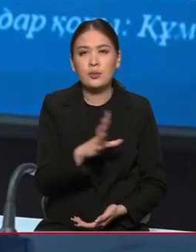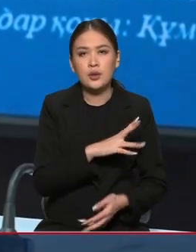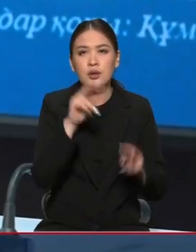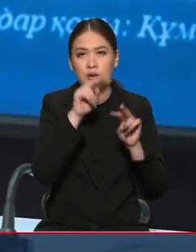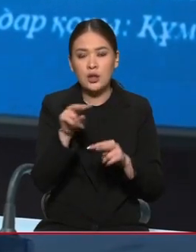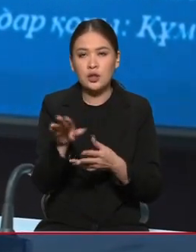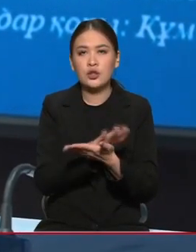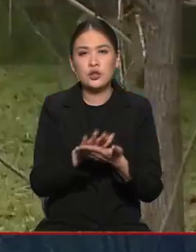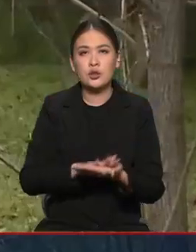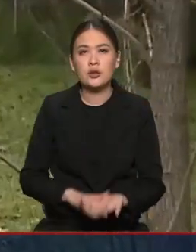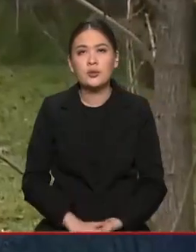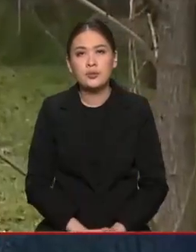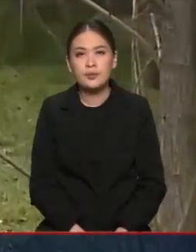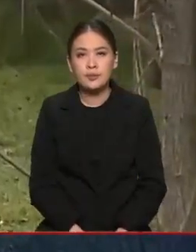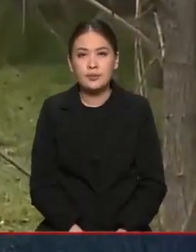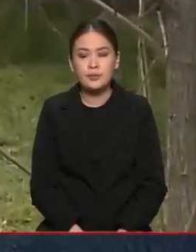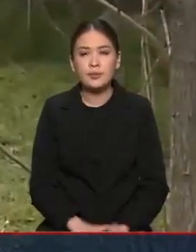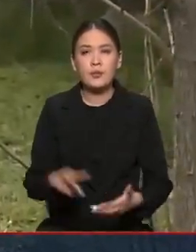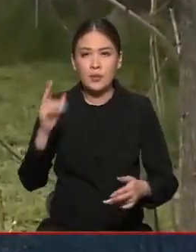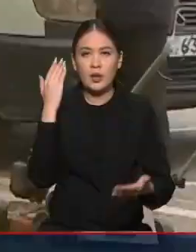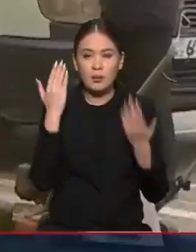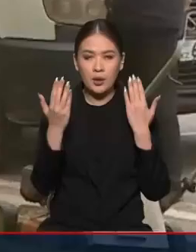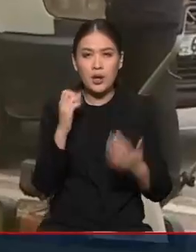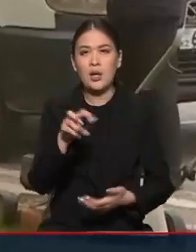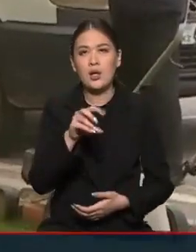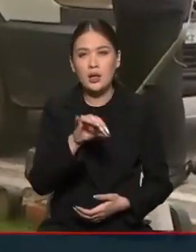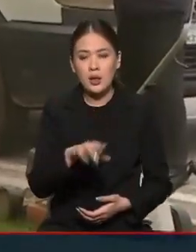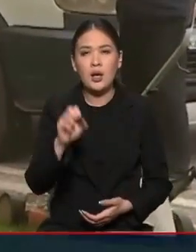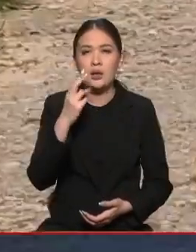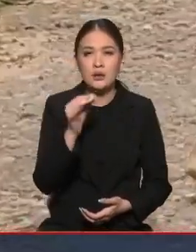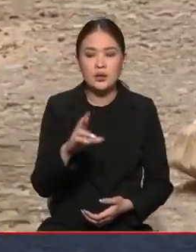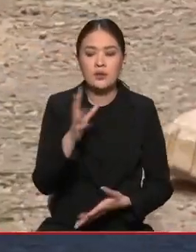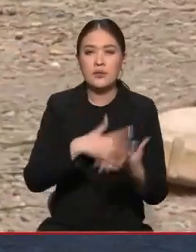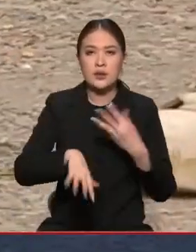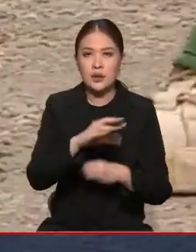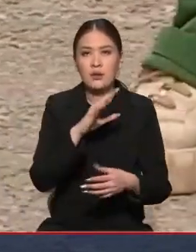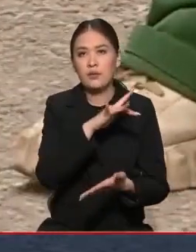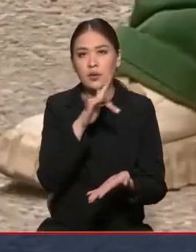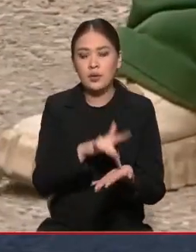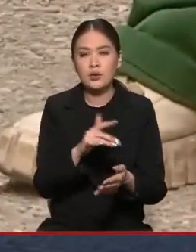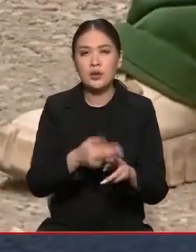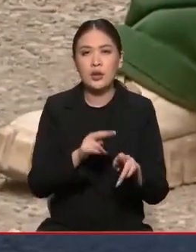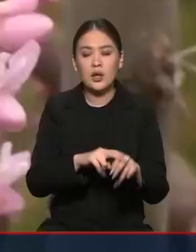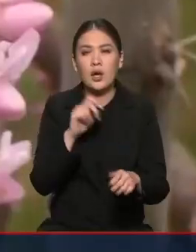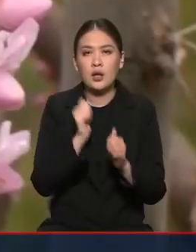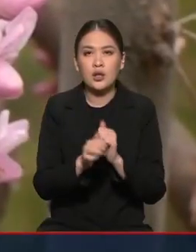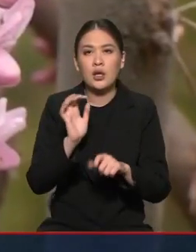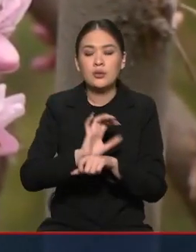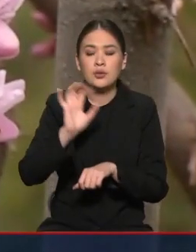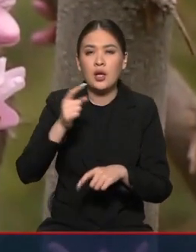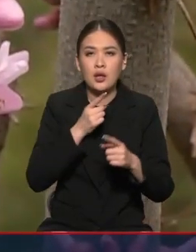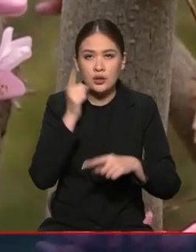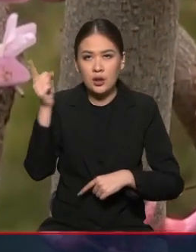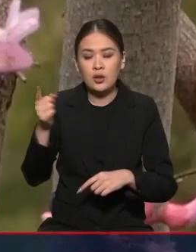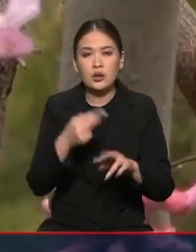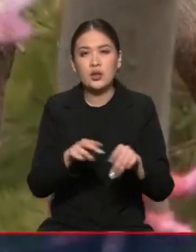за чистотой. Парки, скверы, аллеи. Акция охватила весь город. Целые группы отправляются в отдаленные районы. Там